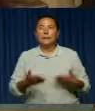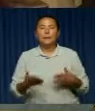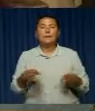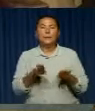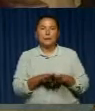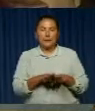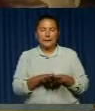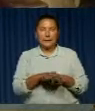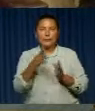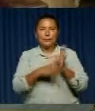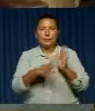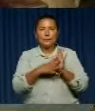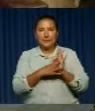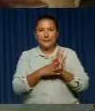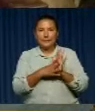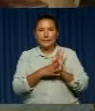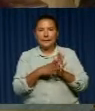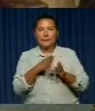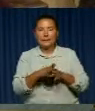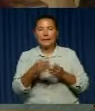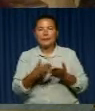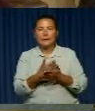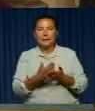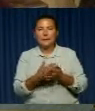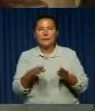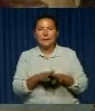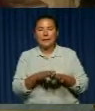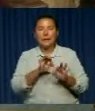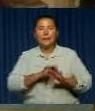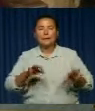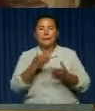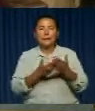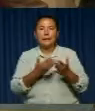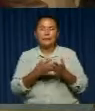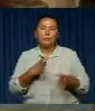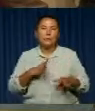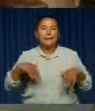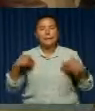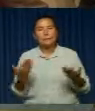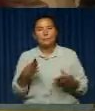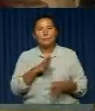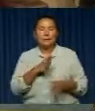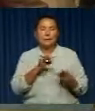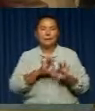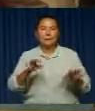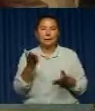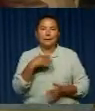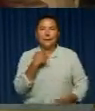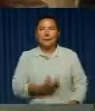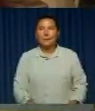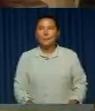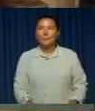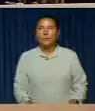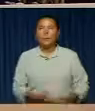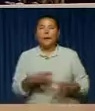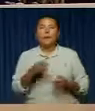орайда 90 ауыз сөздің тобықтай түйіні хабарымызды қорытындылайық. Өзіңіздің айтар кеңесіңіз болсын, тілегіңіз болсын, сөз өзіңізде.